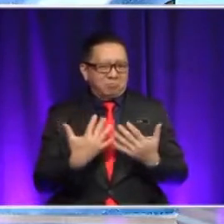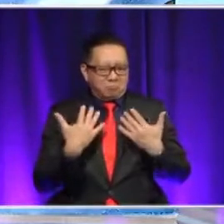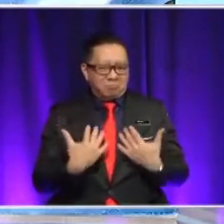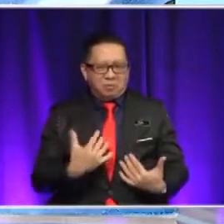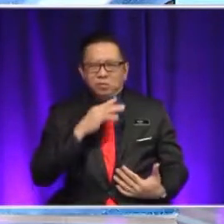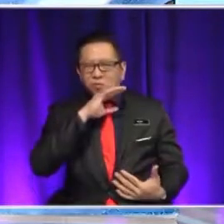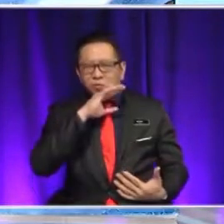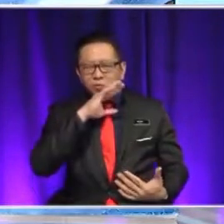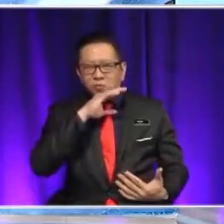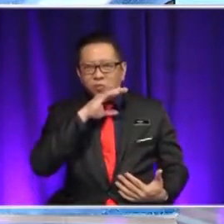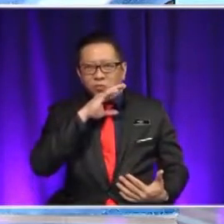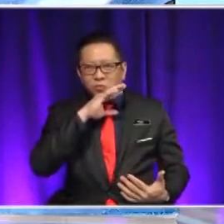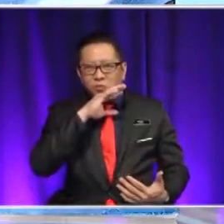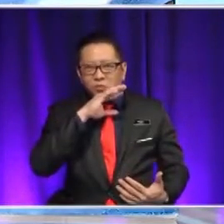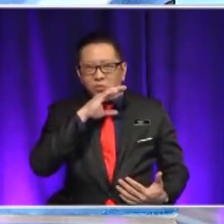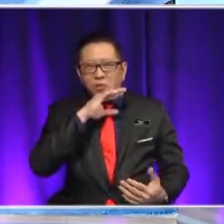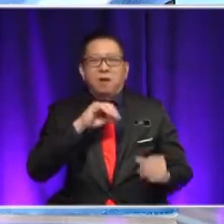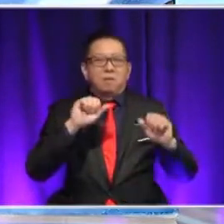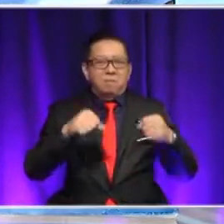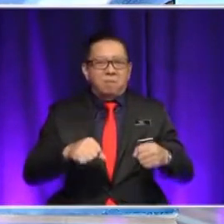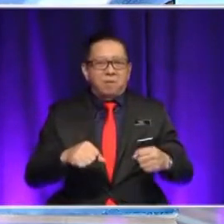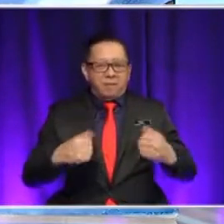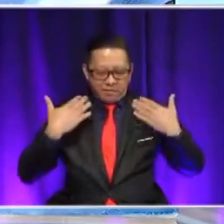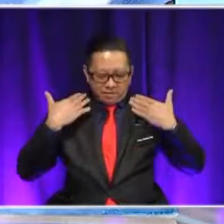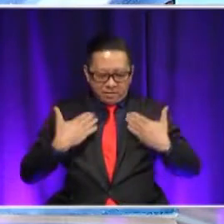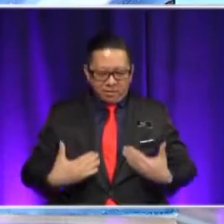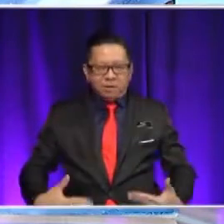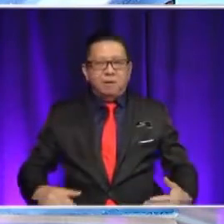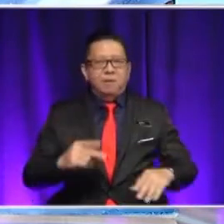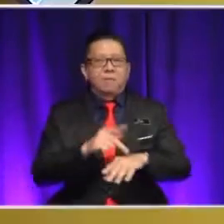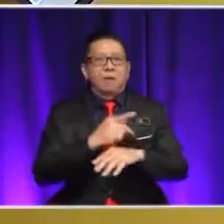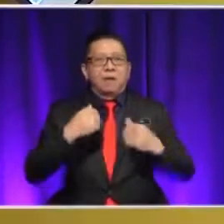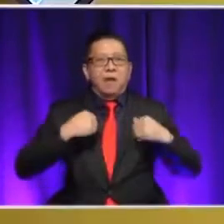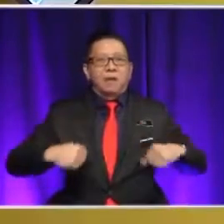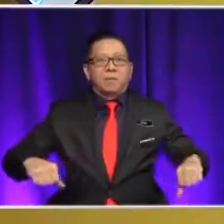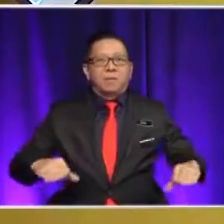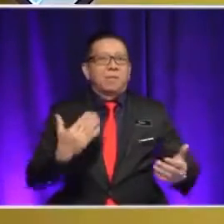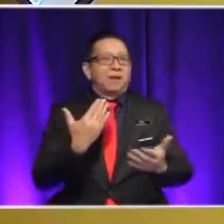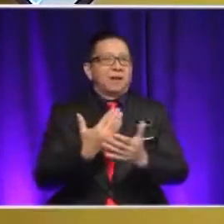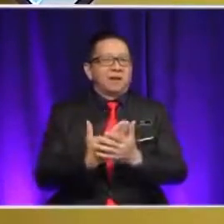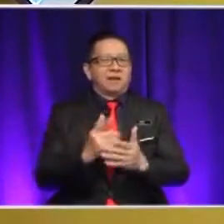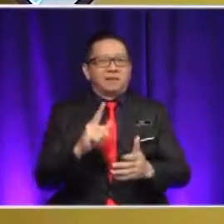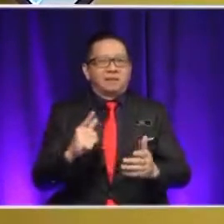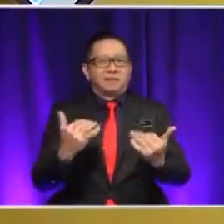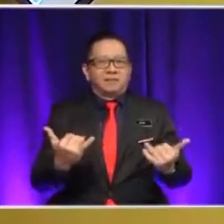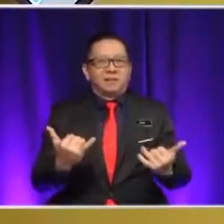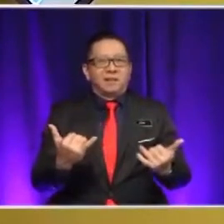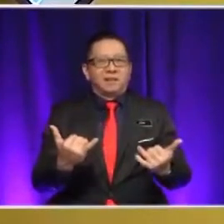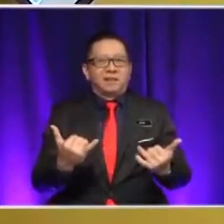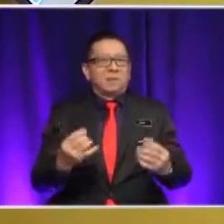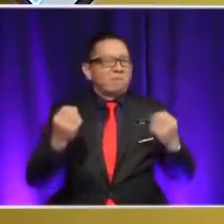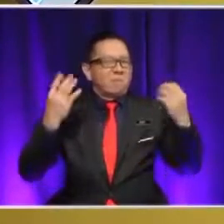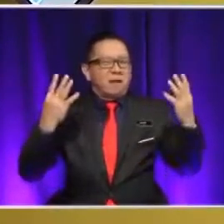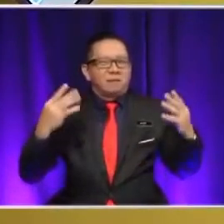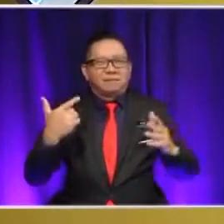sekolah komputer wuih nanti foto Brandon siap pakai presinutri Makasih untuk berangin di segmen ini Oke banyak